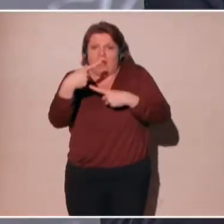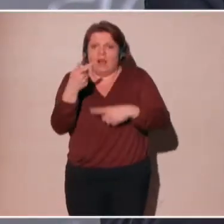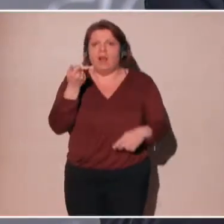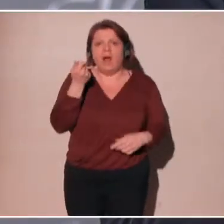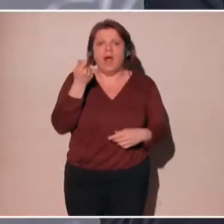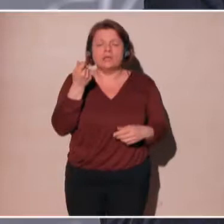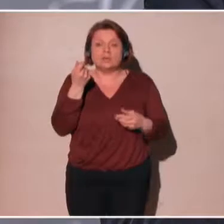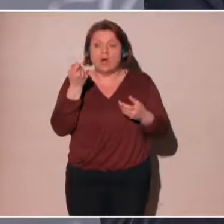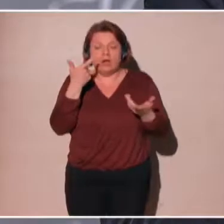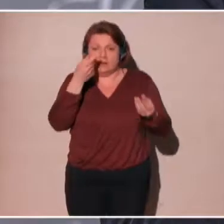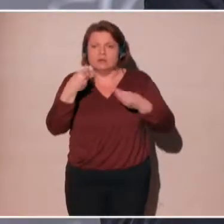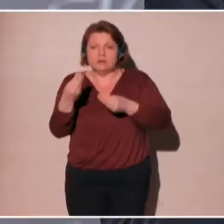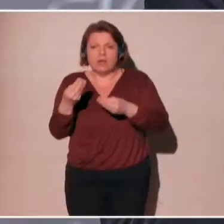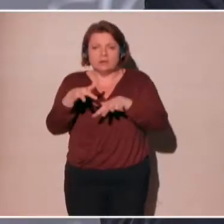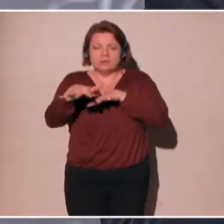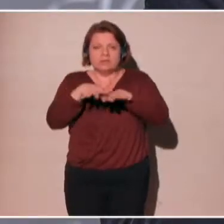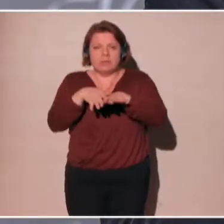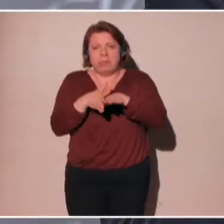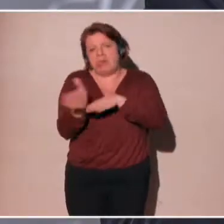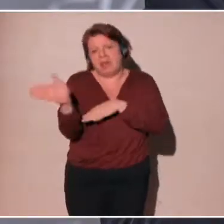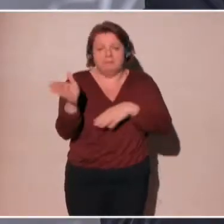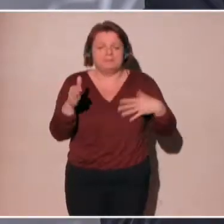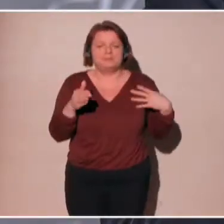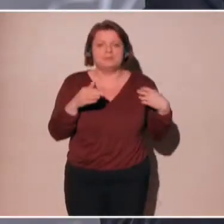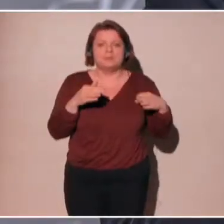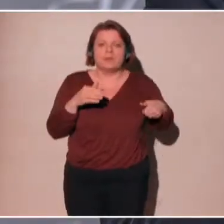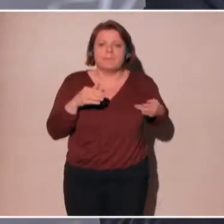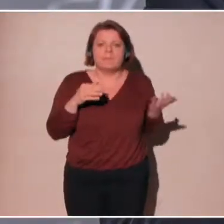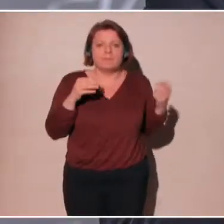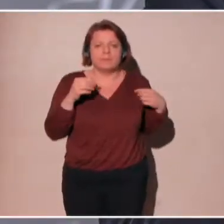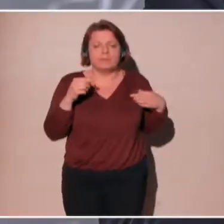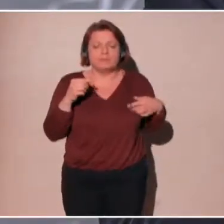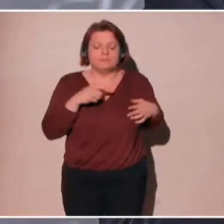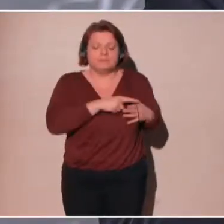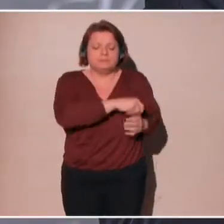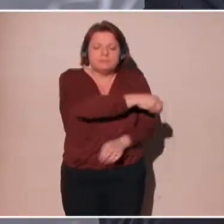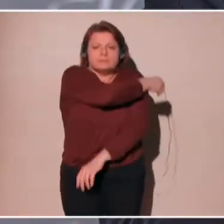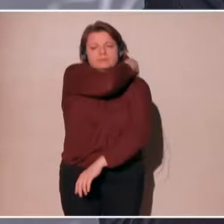système est biaisé. Alors, pour ce qui est de répatrier les données,